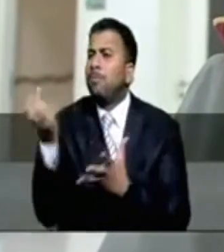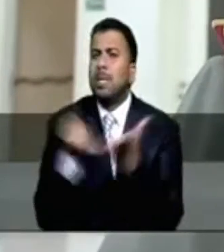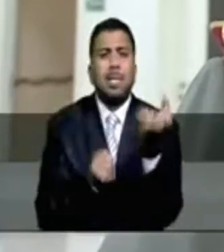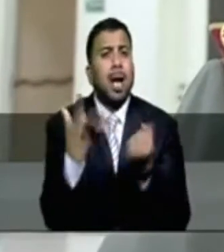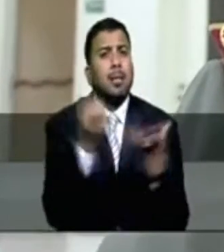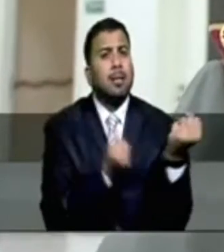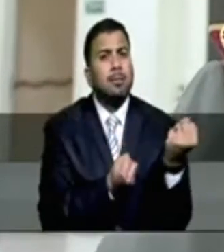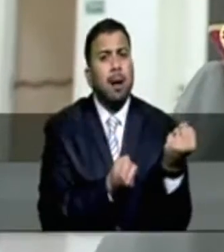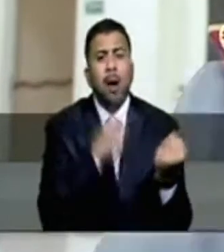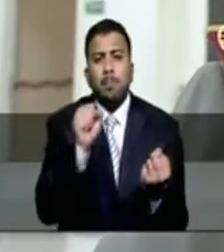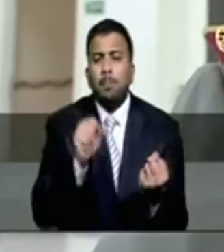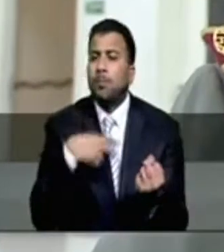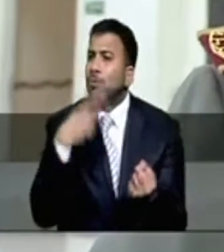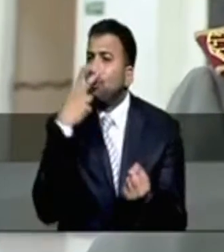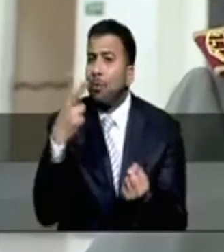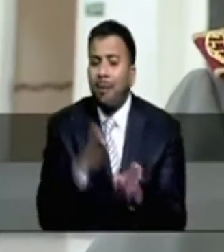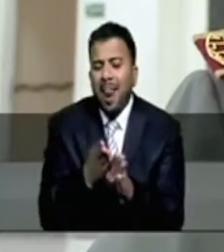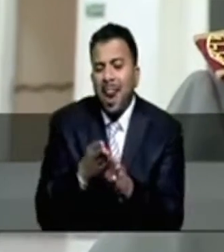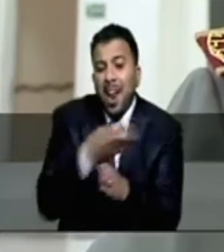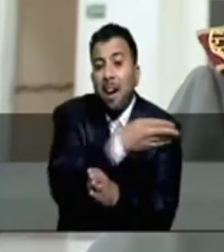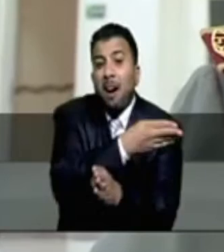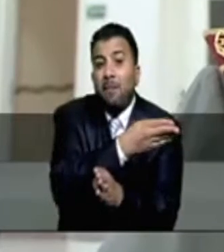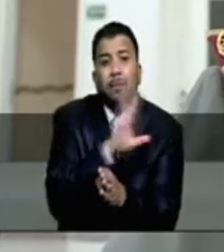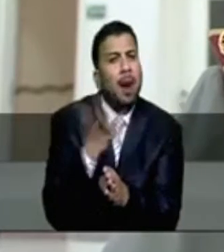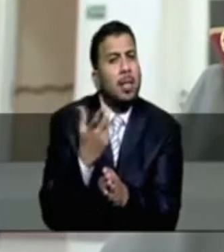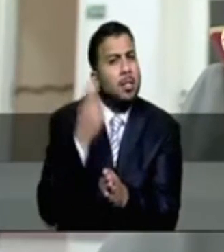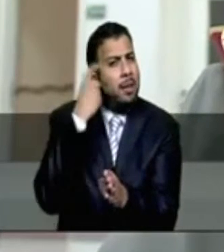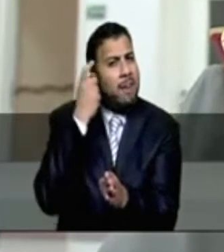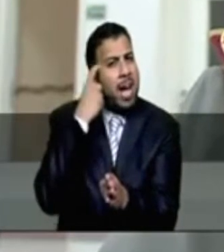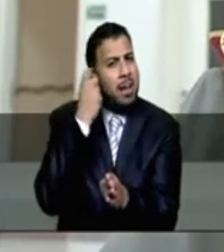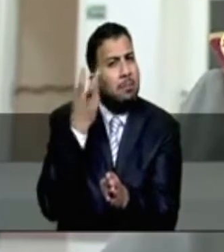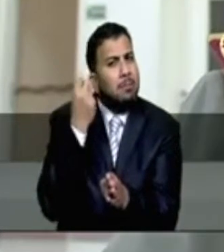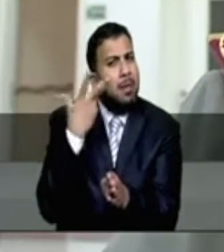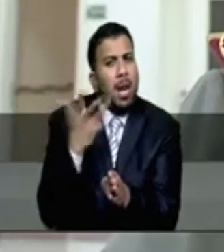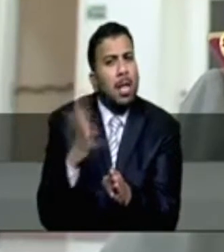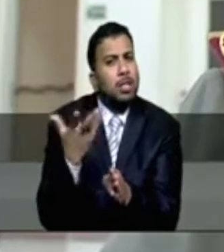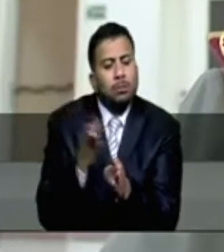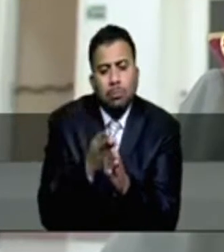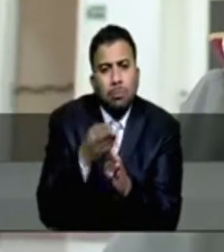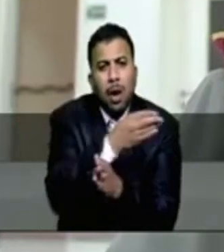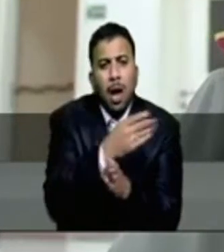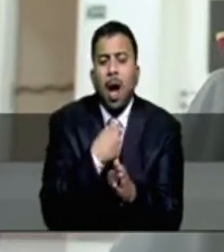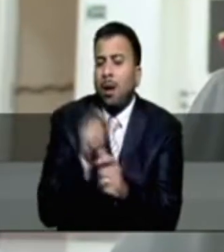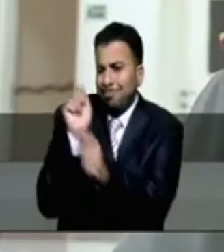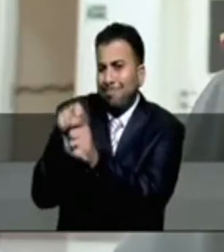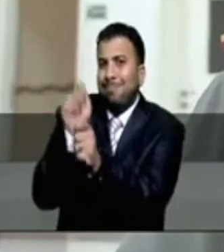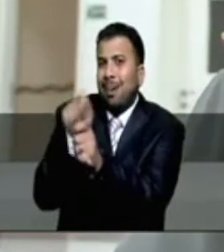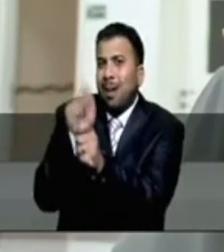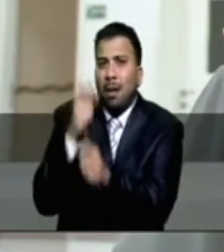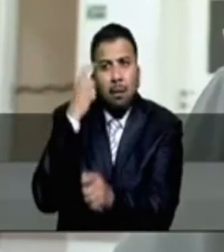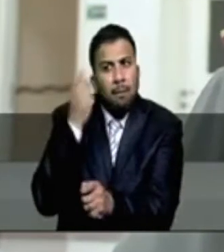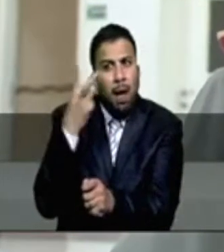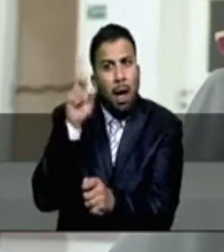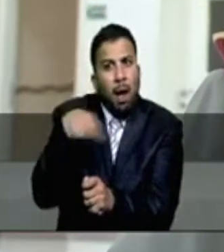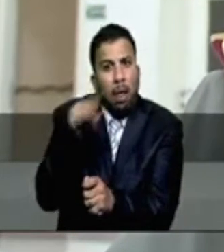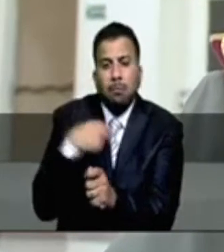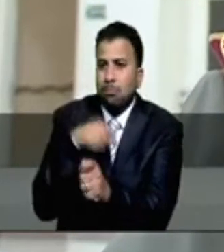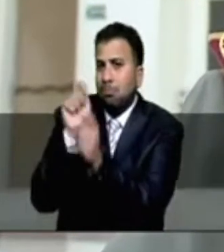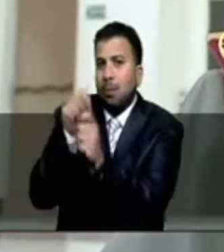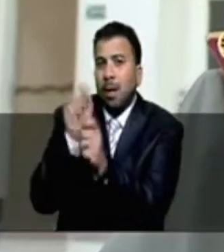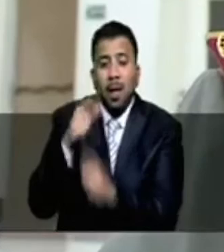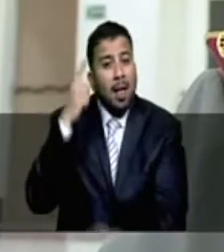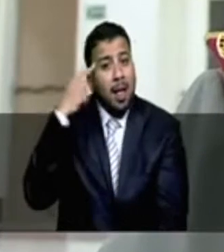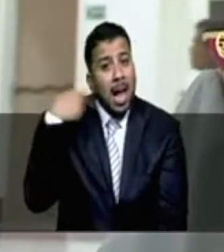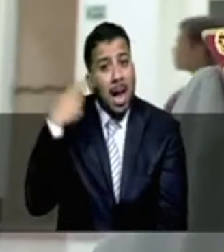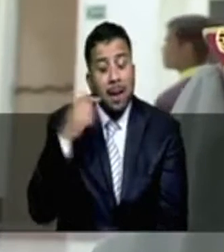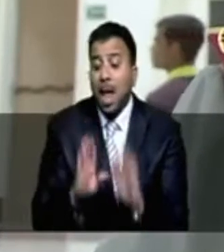هي الأسباب والظواهر الانحراف الفكري، وكيفية معالجة الانحراف الفكري فعلا في إيجاد فكر